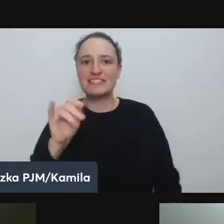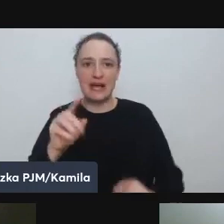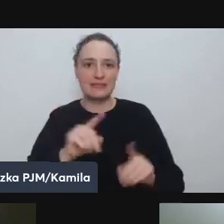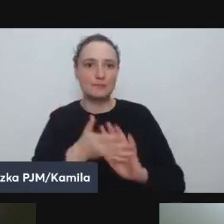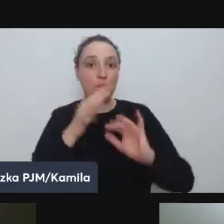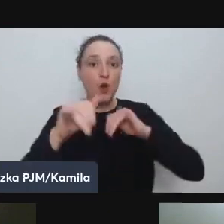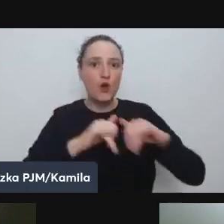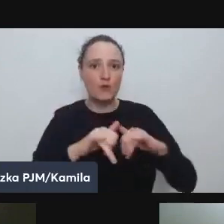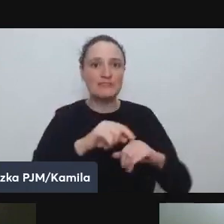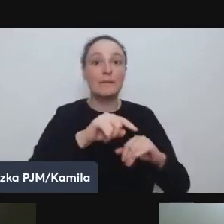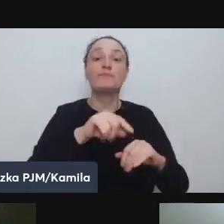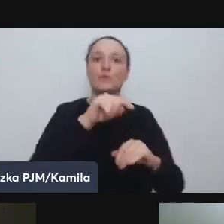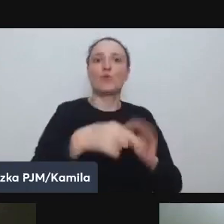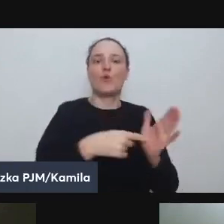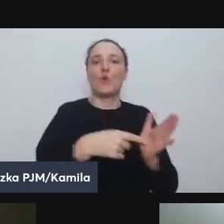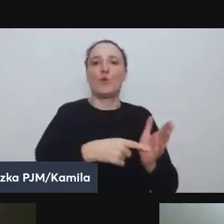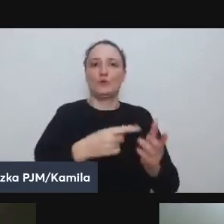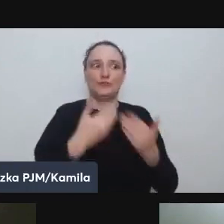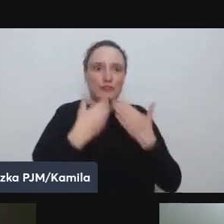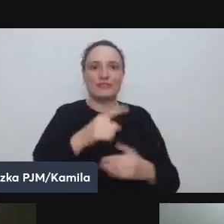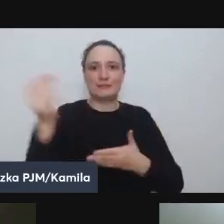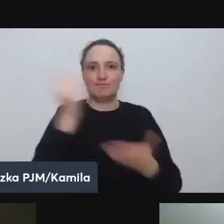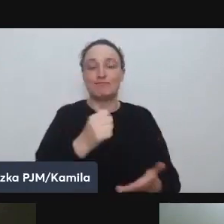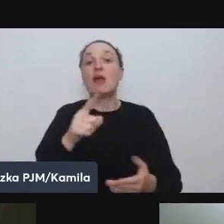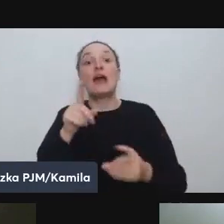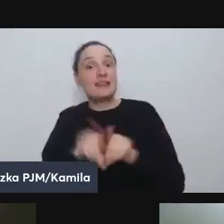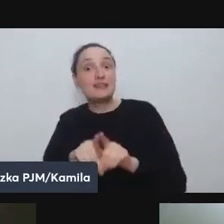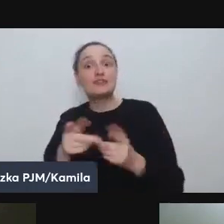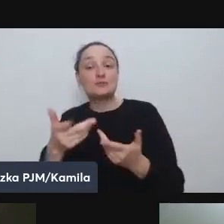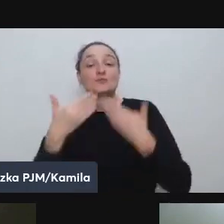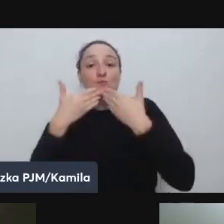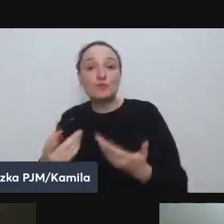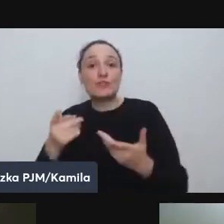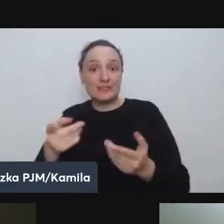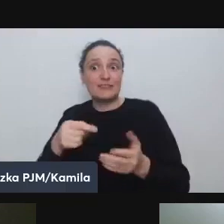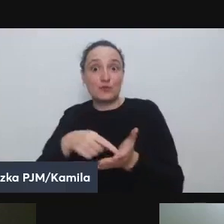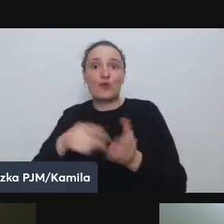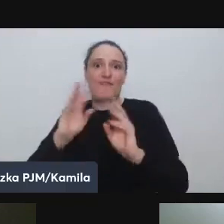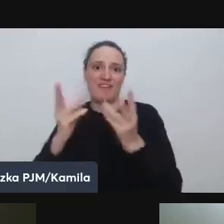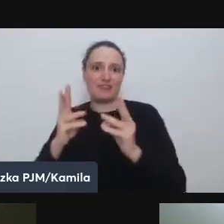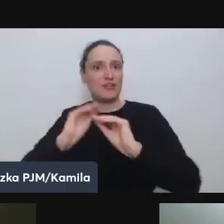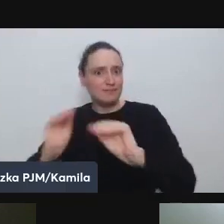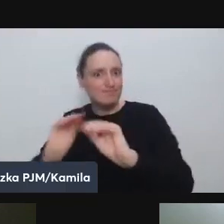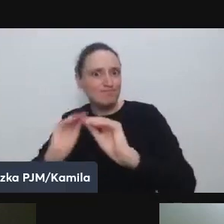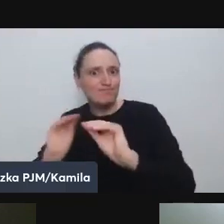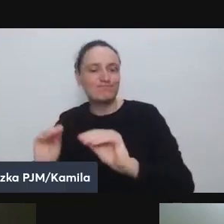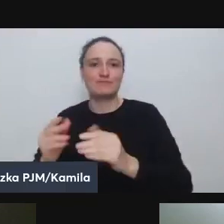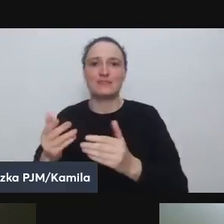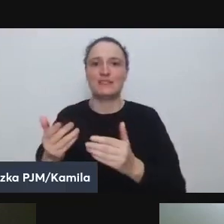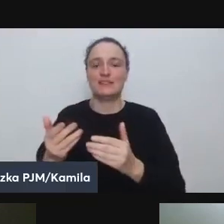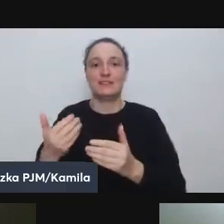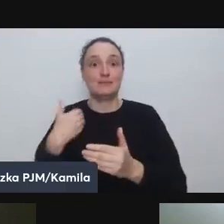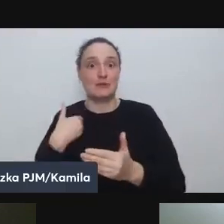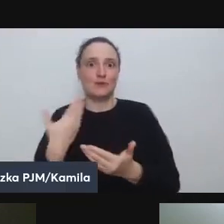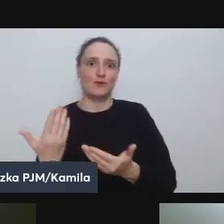aktywistki, jako działaczki Fundacji Różowa Skrzyneczka prowadzić warsztaty i robimy to. Większość tych warsztatów w ramach właśnie